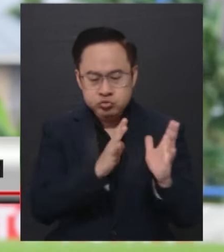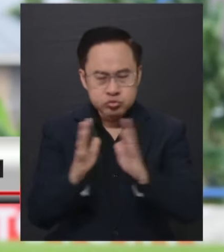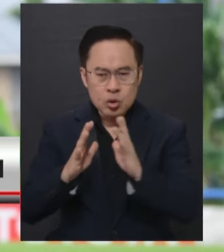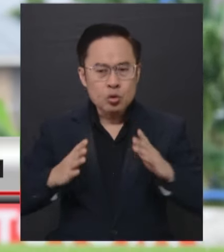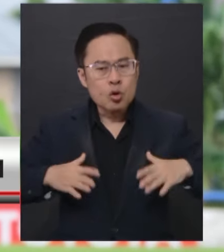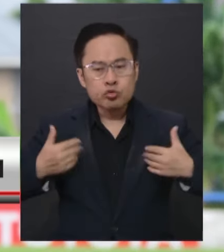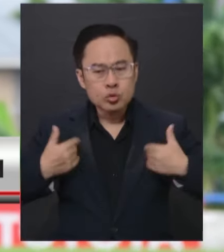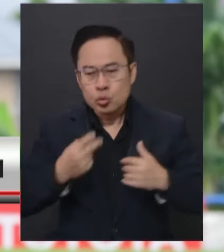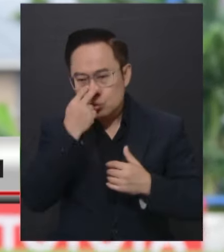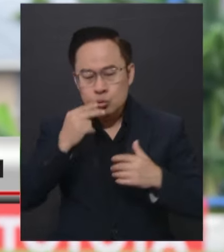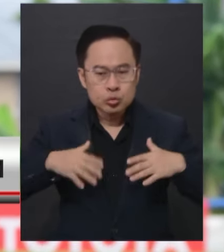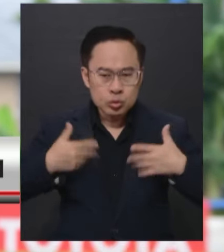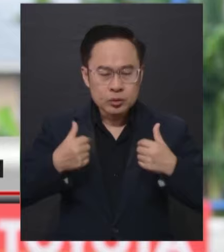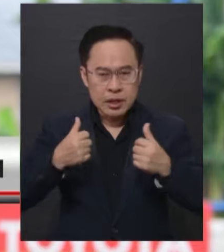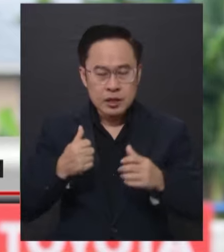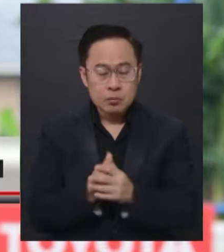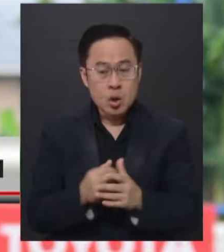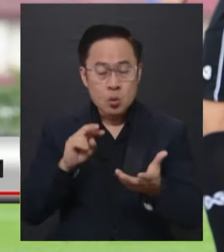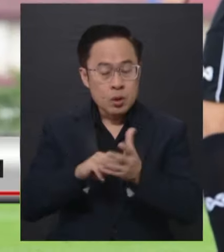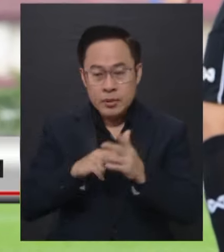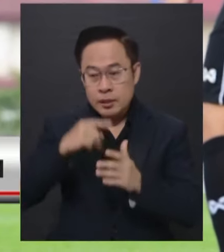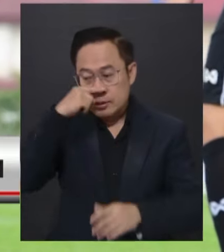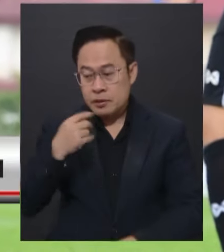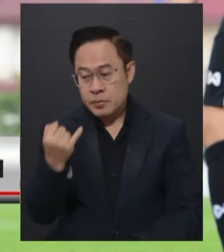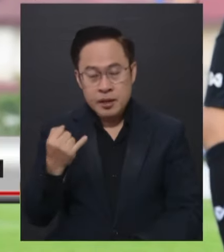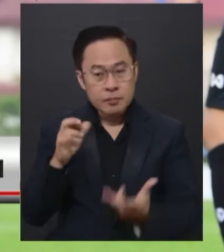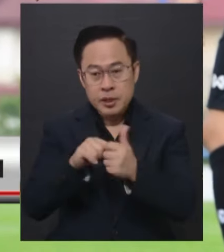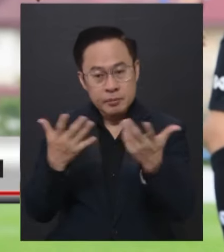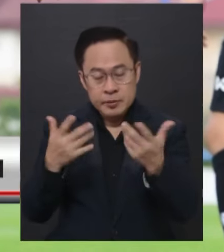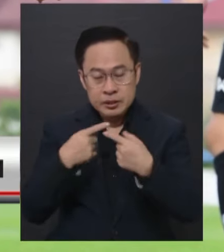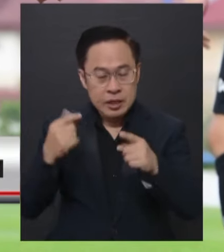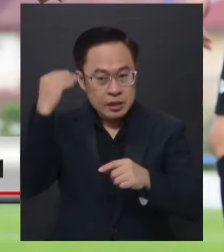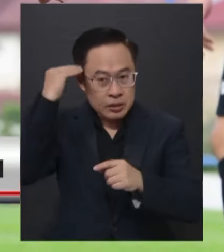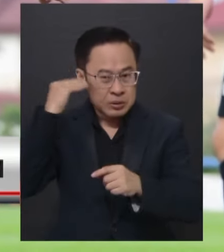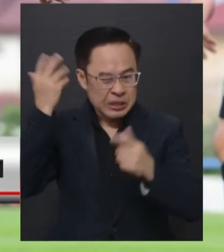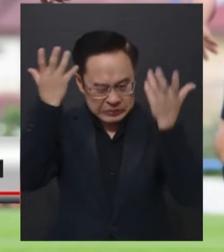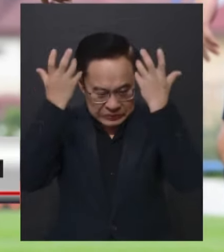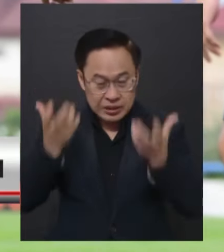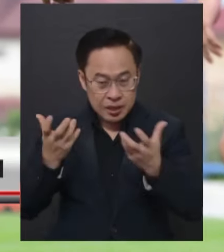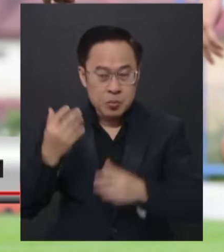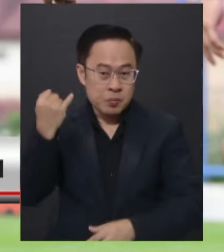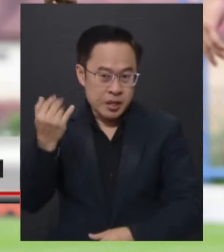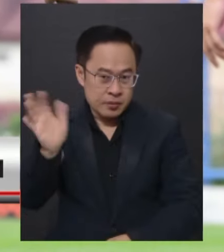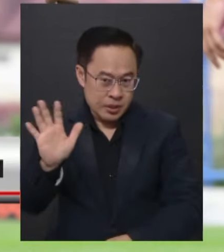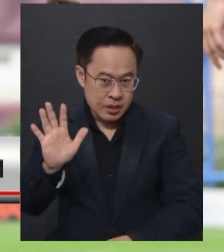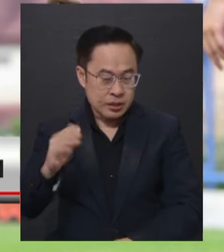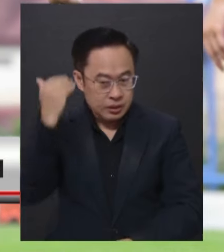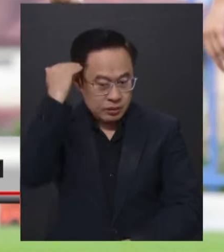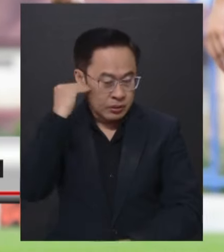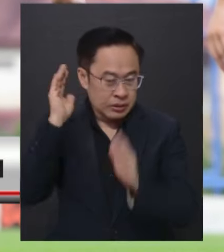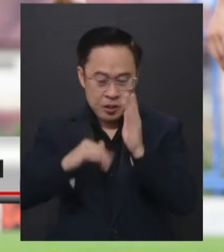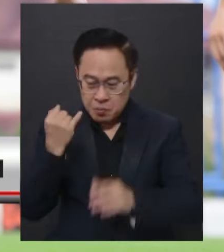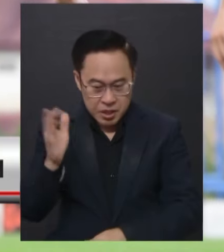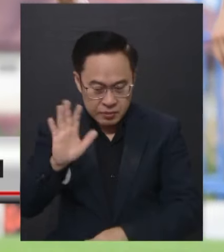ดังนั้นความกดดันเนี่ยน่าจะน้อยกว่าทางเกาหลีใต้แน่ๆนะครับซึ่งทีมชาติชุดนี้นะครับจะเดินทางไปที่ซาอุดิอา